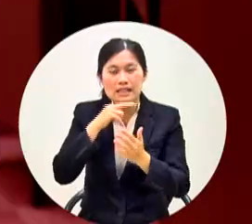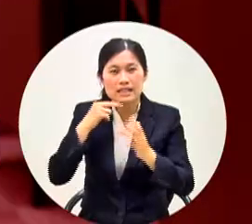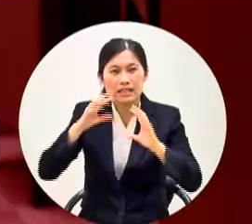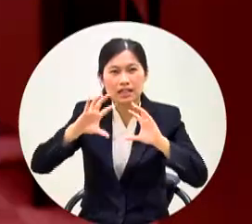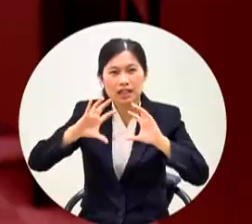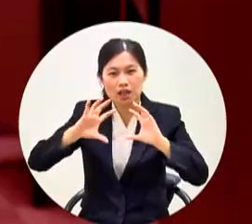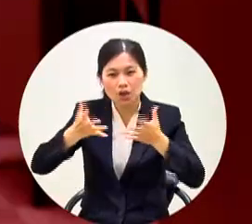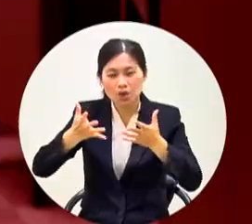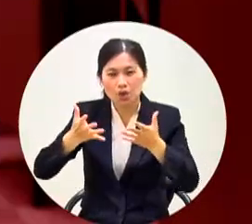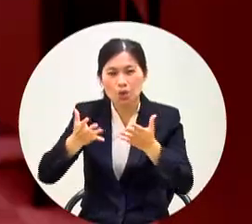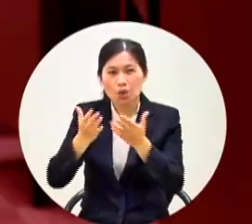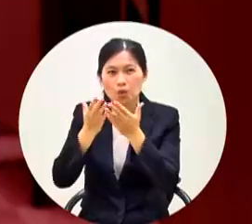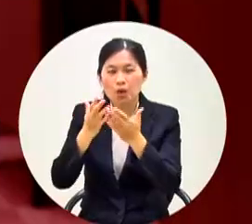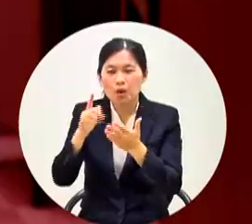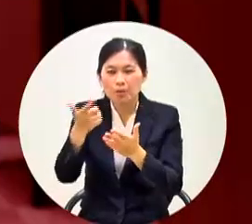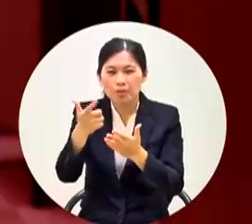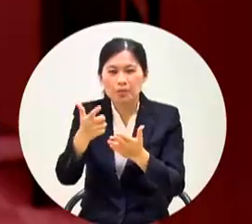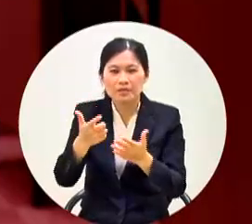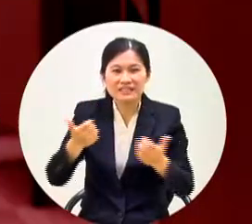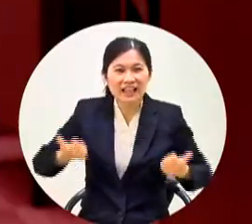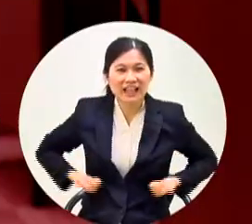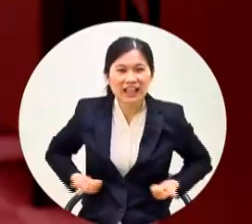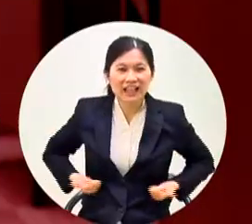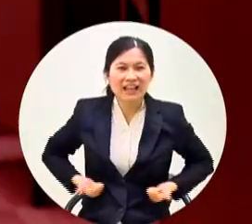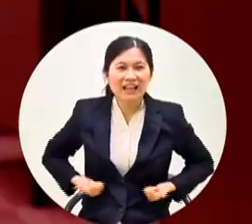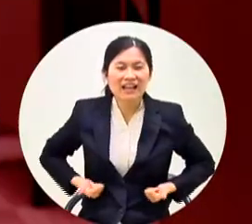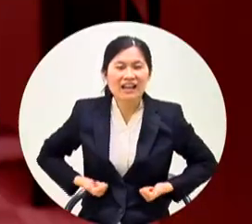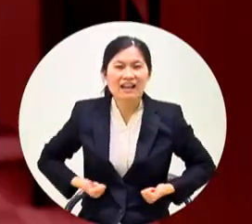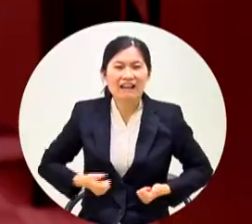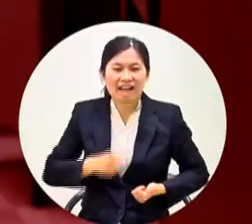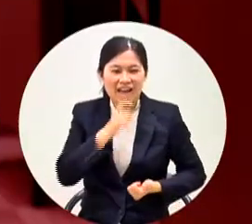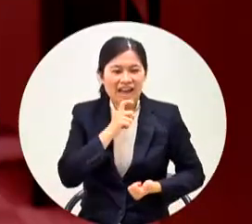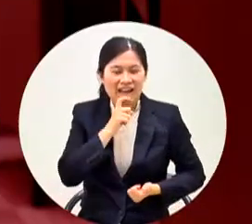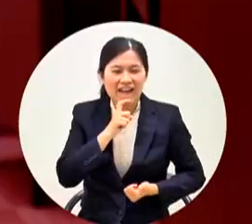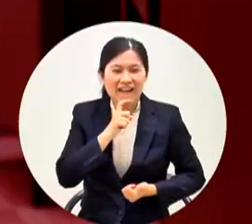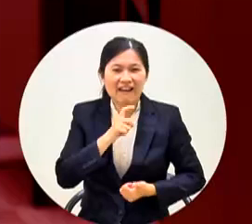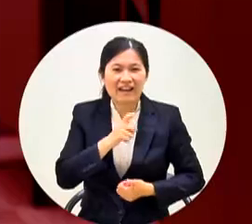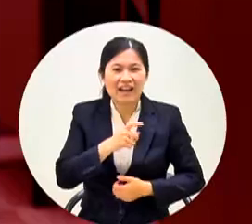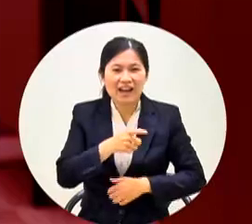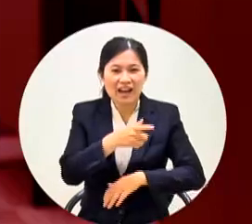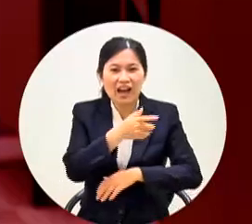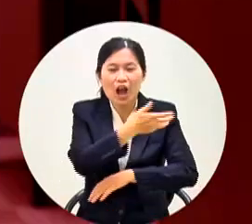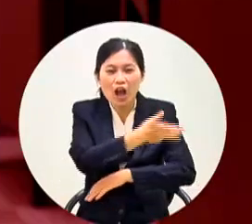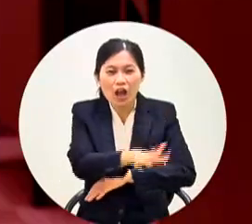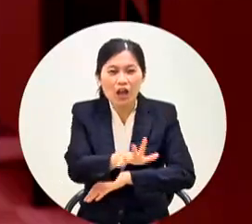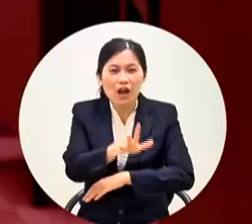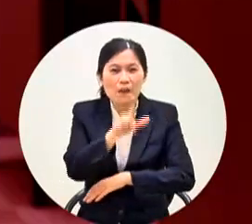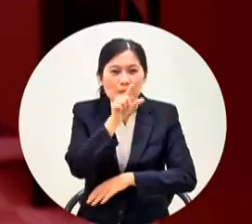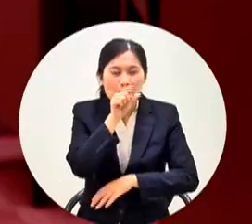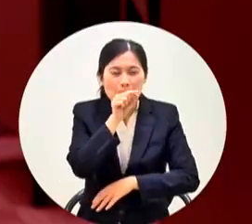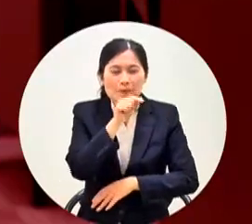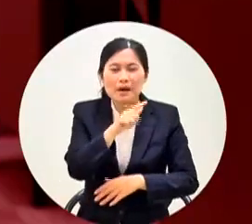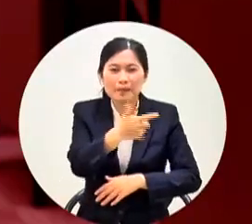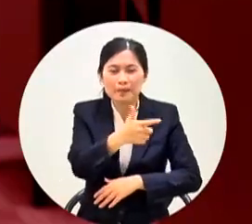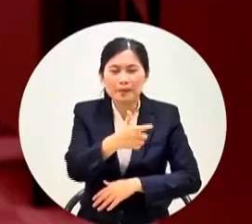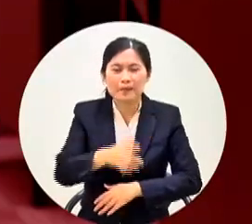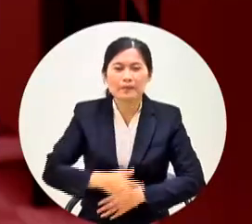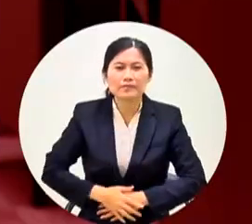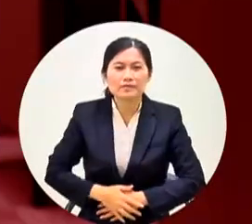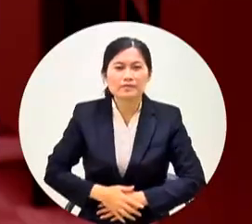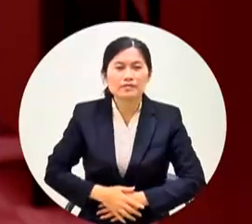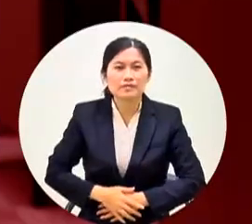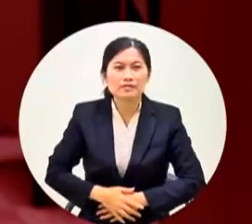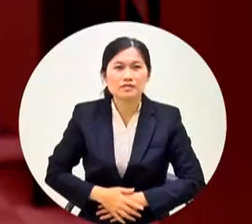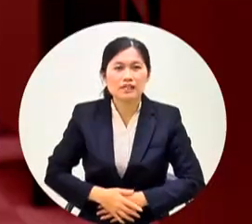英啊。那这个请教育局长有使用关系啊，随便回答就好。第一个，